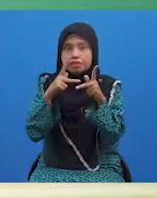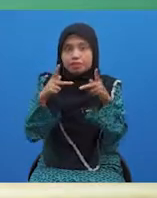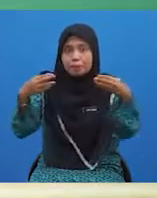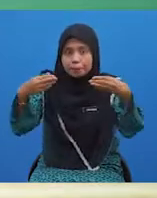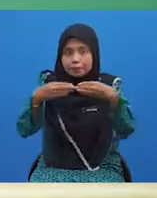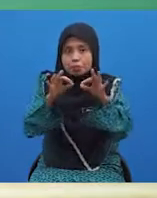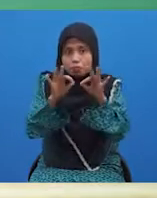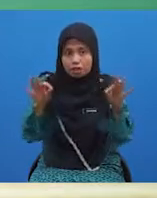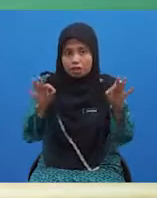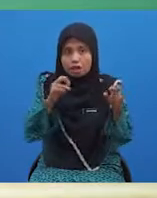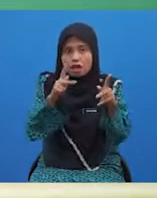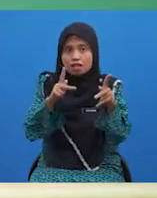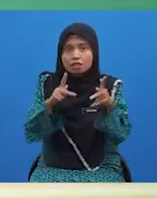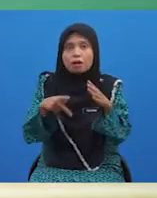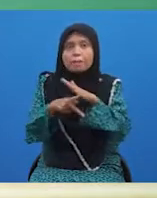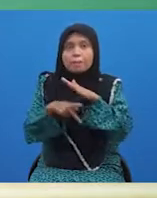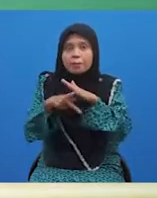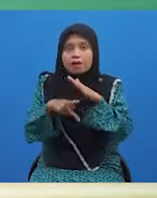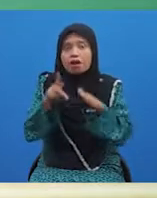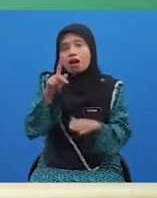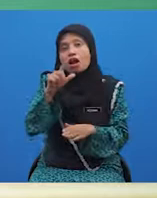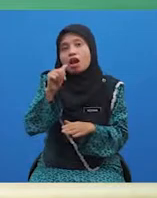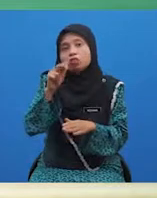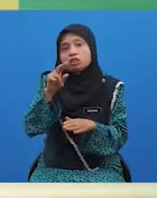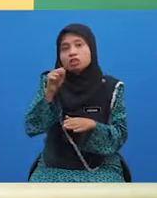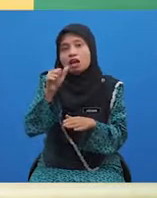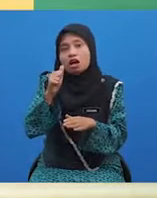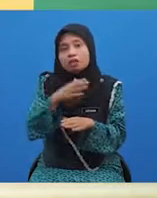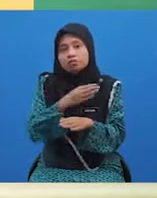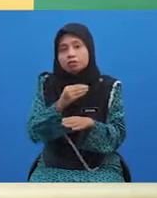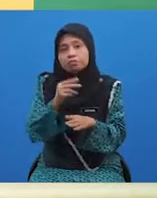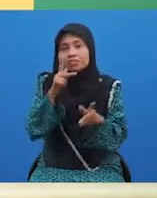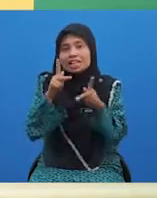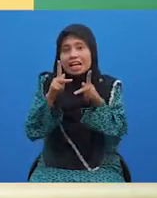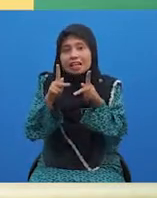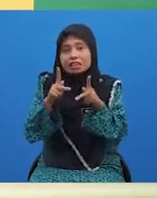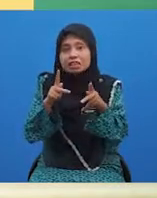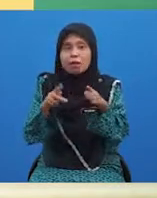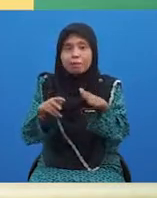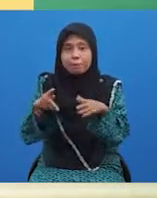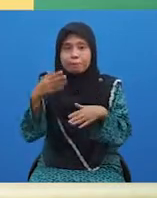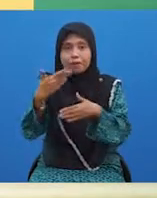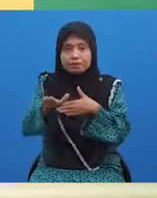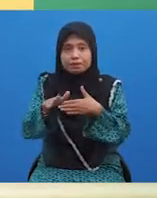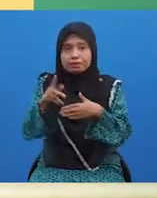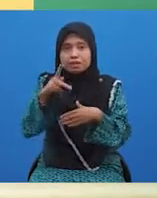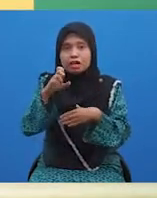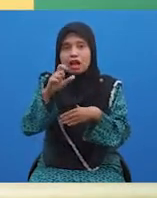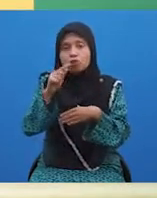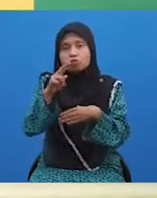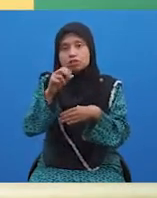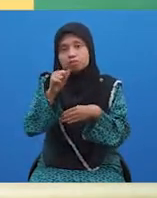kata praklausa, kata praperasa dan kata pascaperasa dan kata